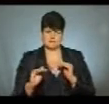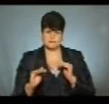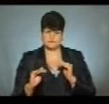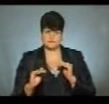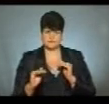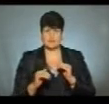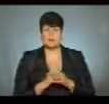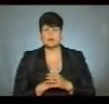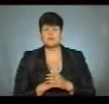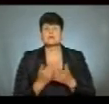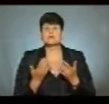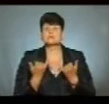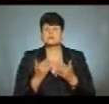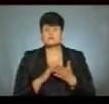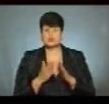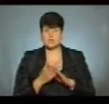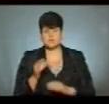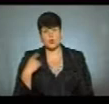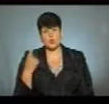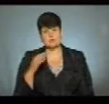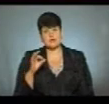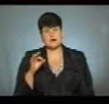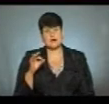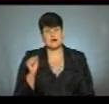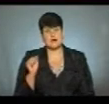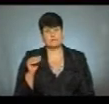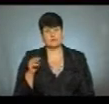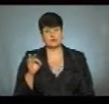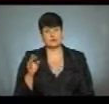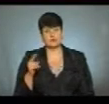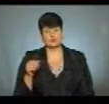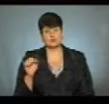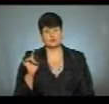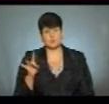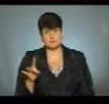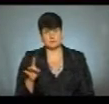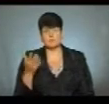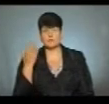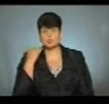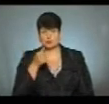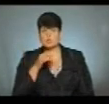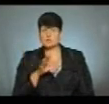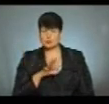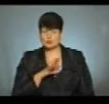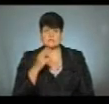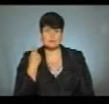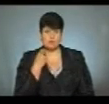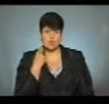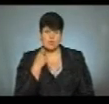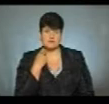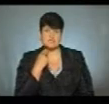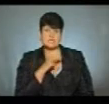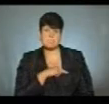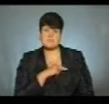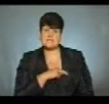будь ласка, яка зараз ситуація із облавтодором? Минулому році була заборгованість певна працівникам. А